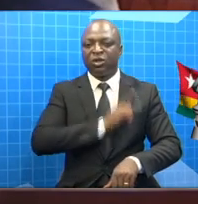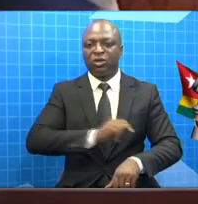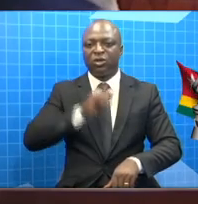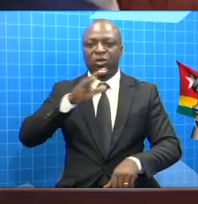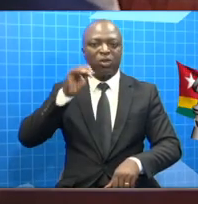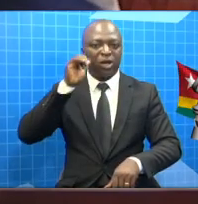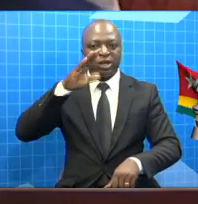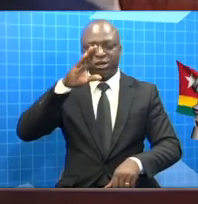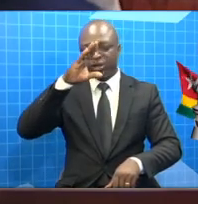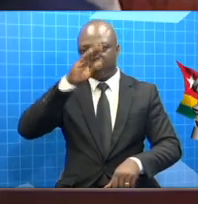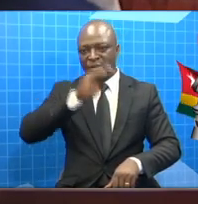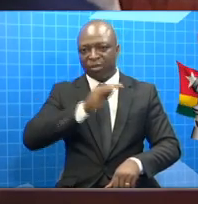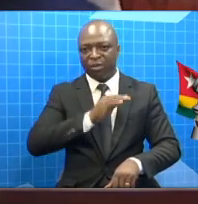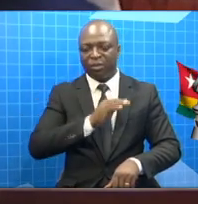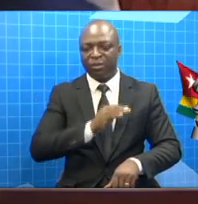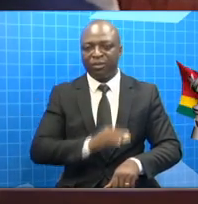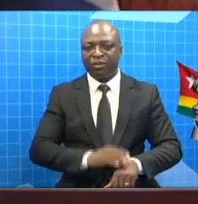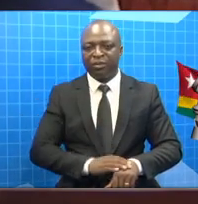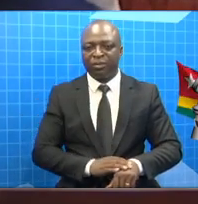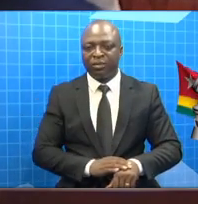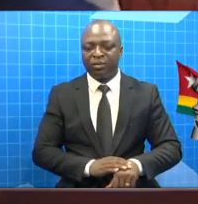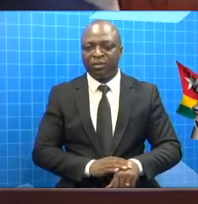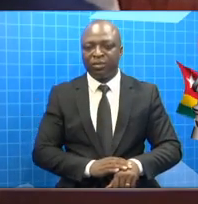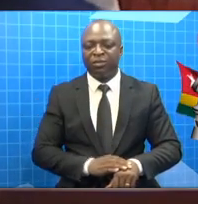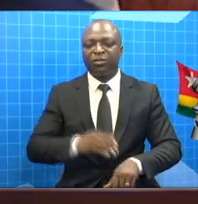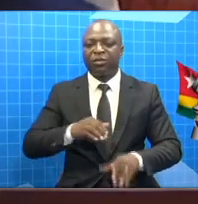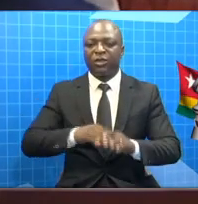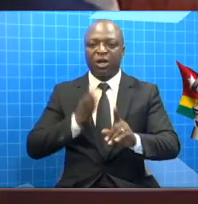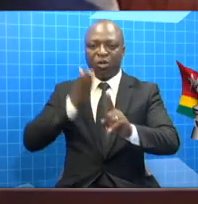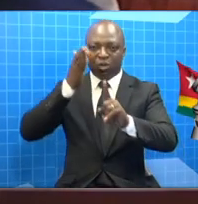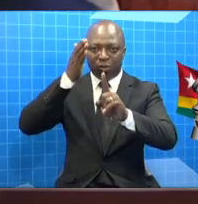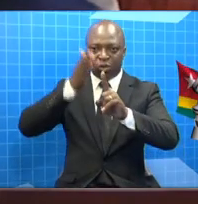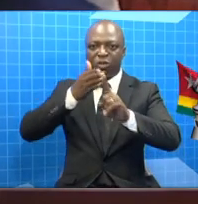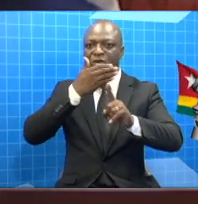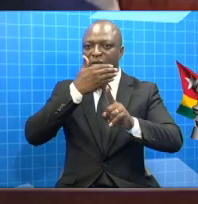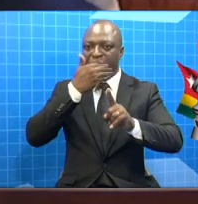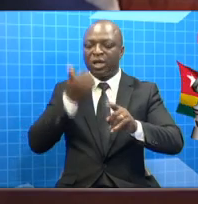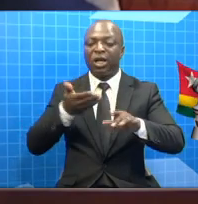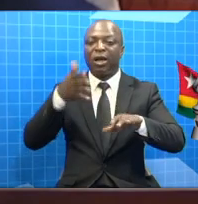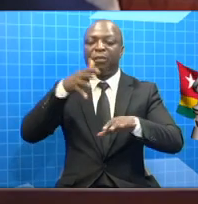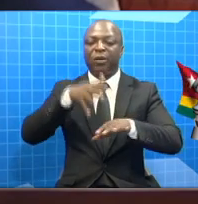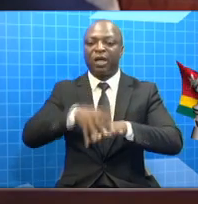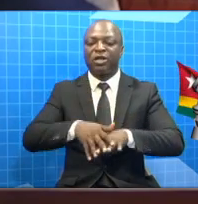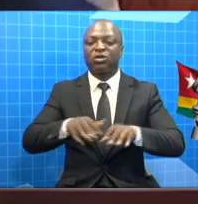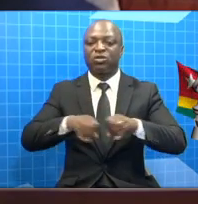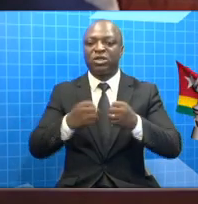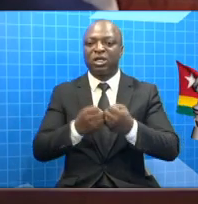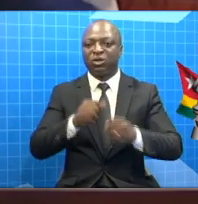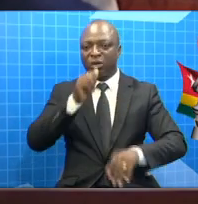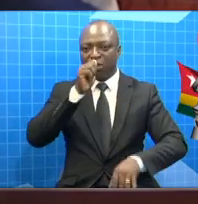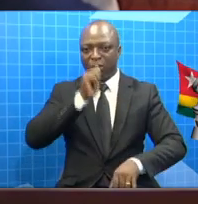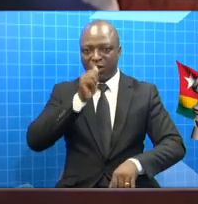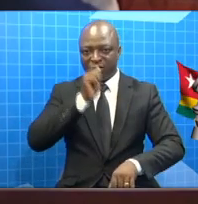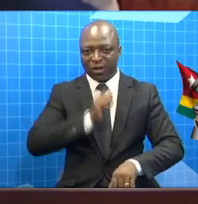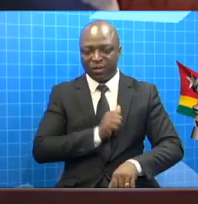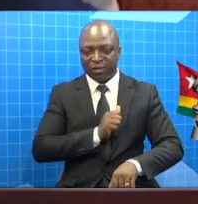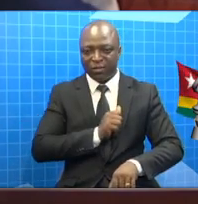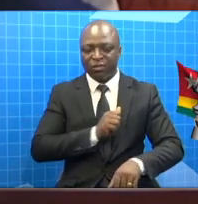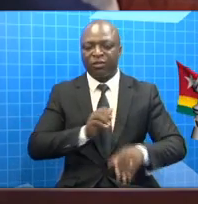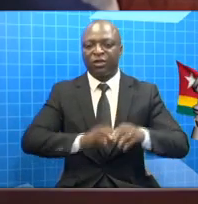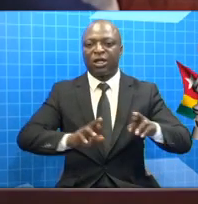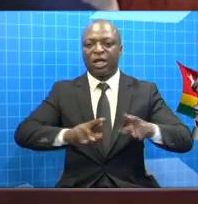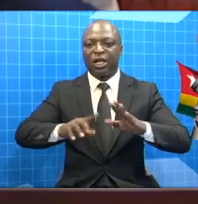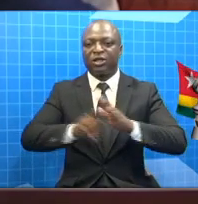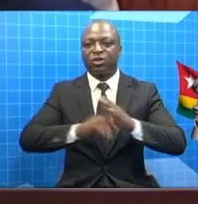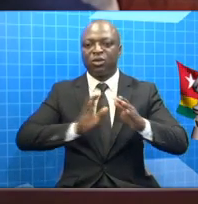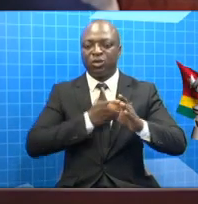Togolaises, Togolais, dans le but d'une meilleure implication du secteur privé dans la réalisation